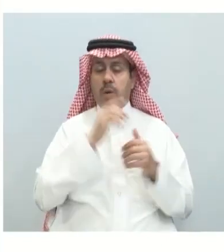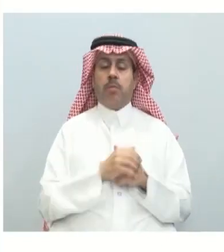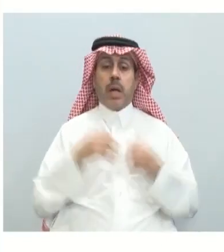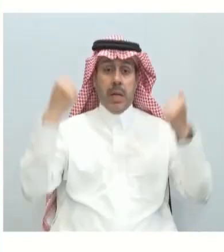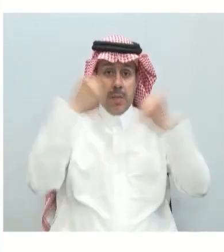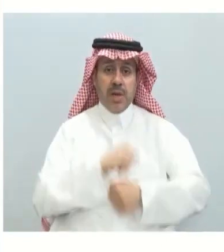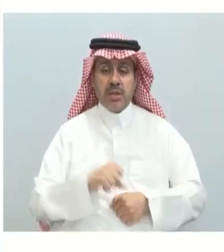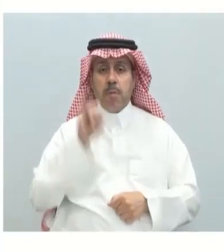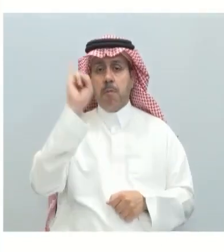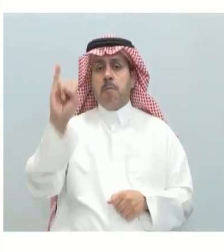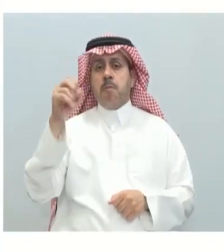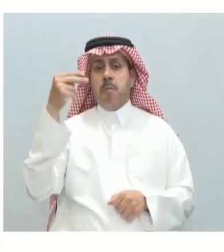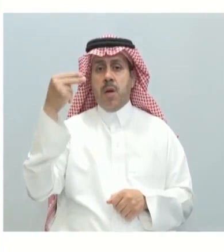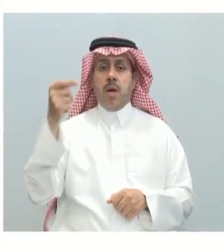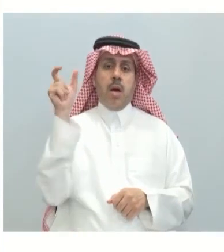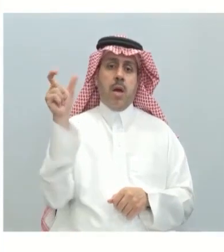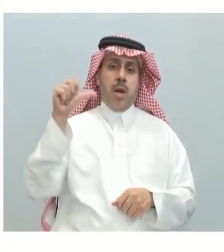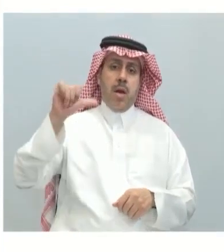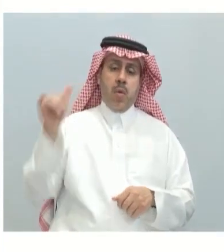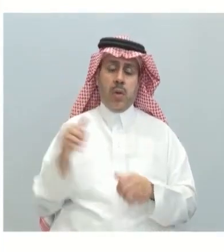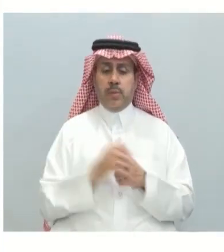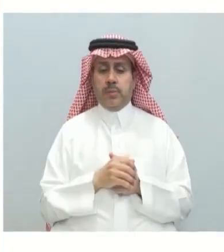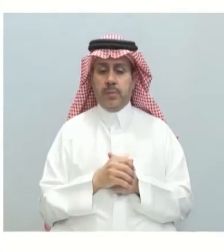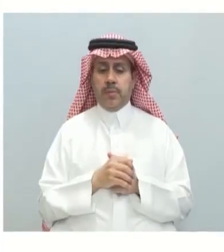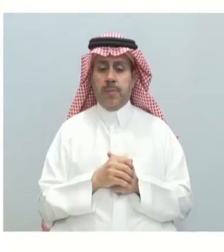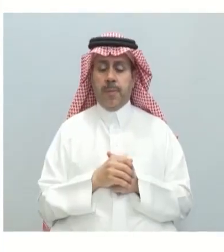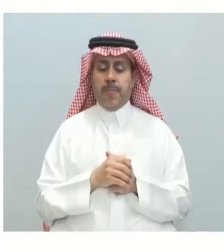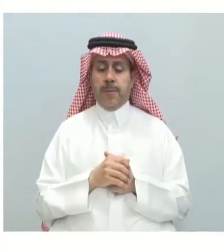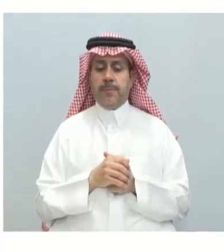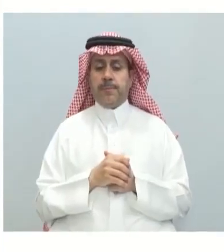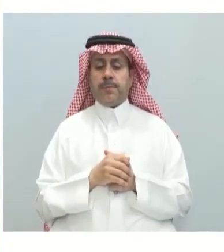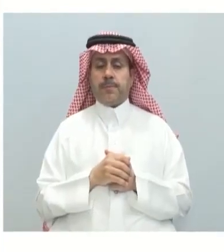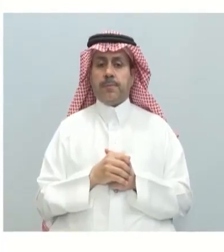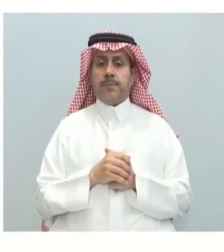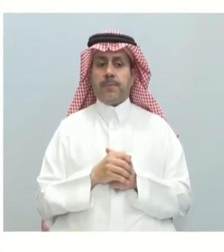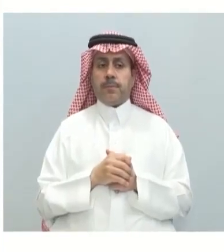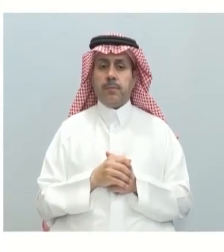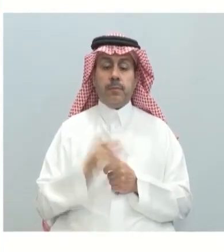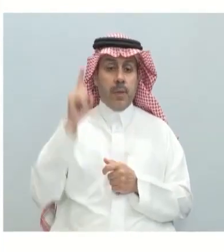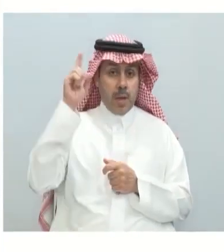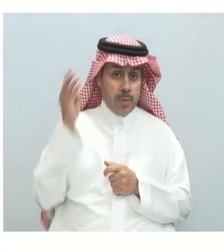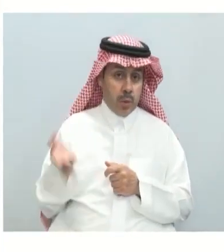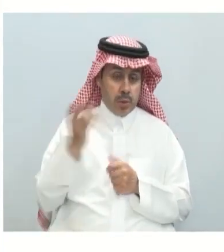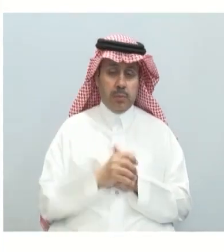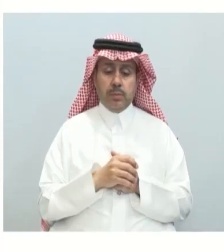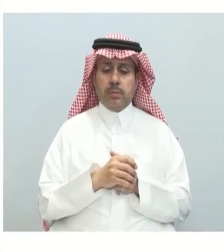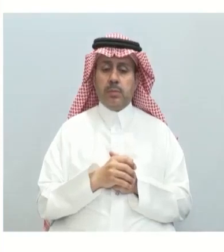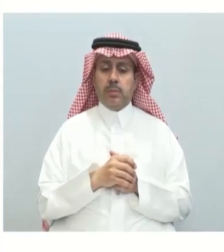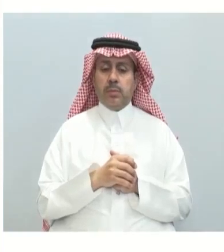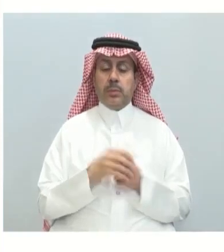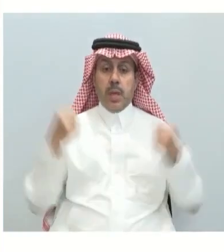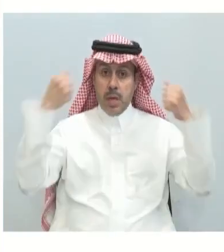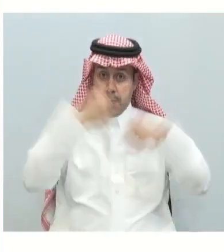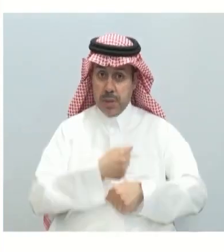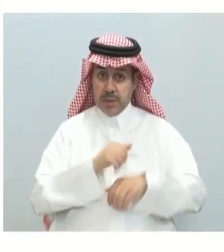معنوي لما ذكر جل وعلا اللباس لما ذكر جل وعلا اللباس ذكر اللباس الحسي